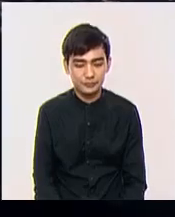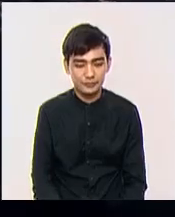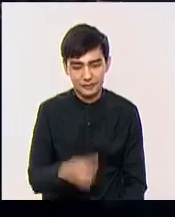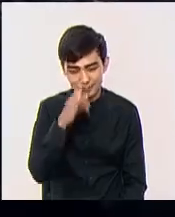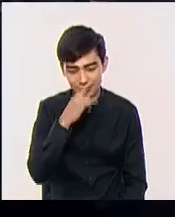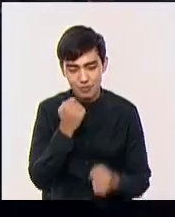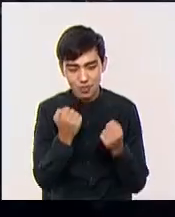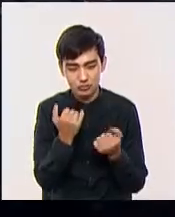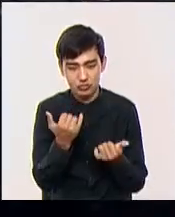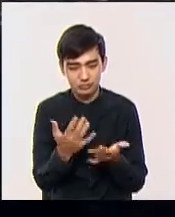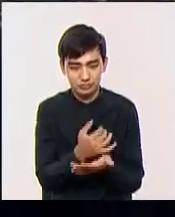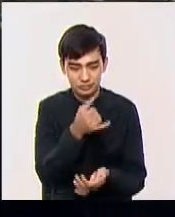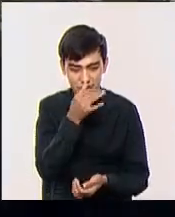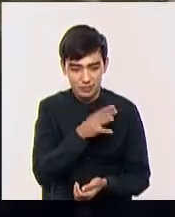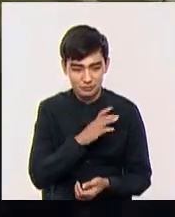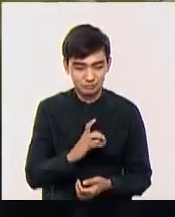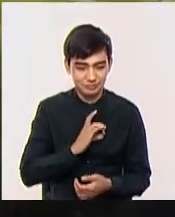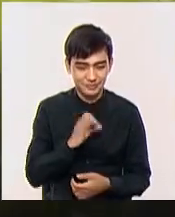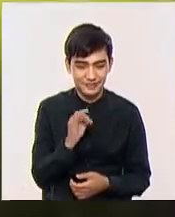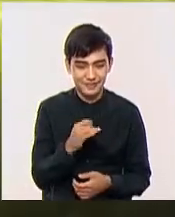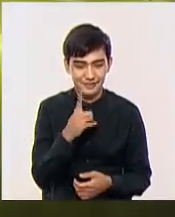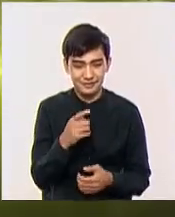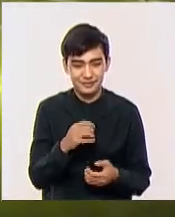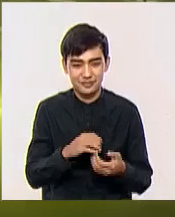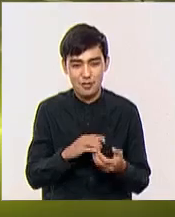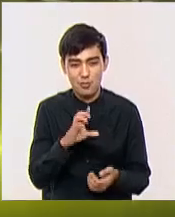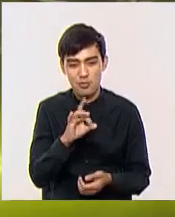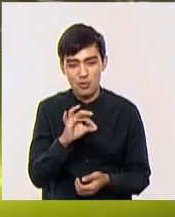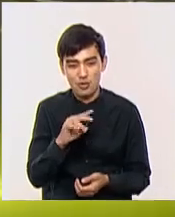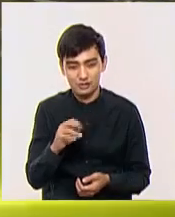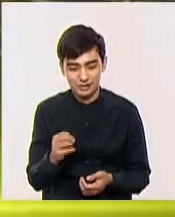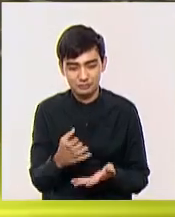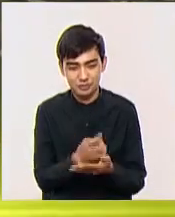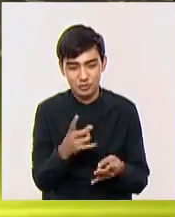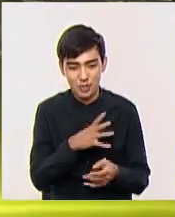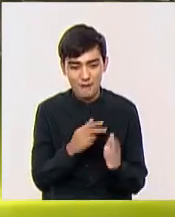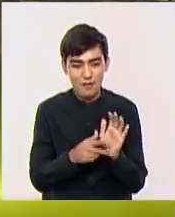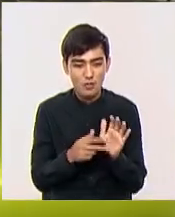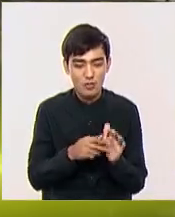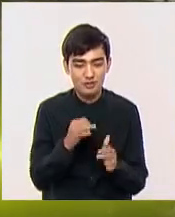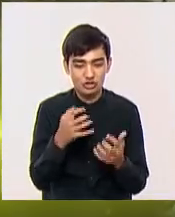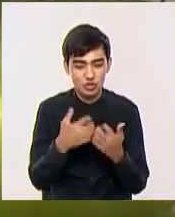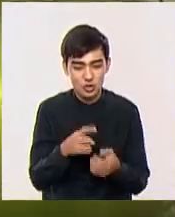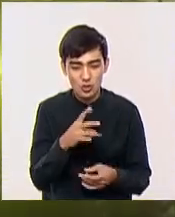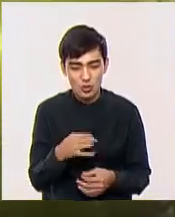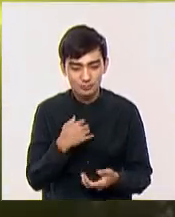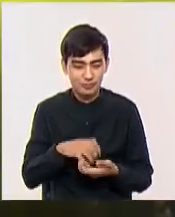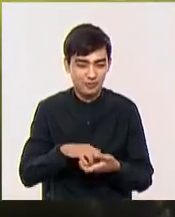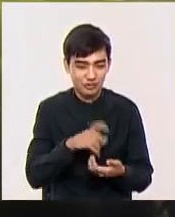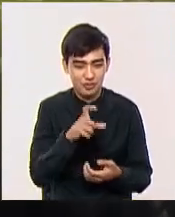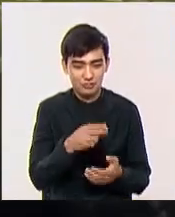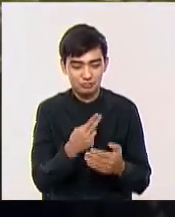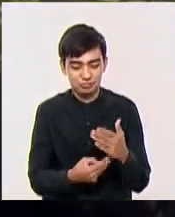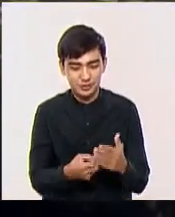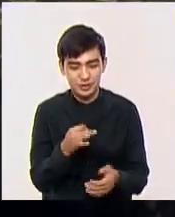Казахстанские спортсмены сегодня не смогли завоевать медали. Была одна схватка за бронзу, которая могла стать восьмой по счету, но наш борец уступил